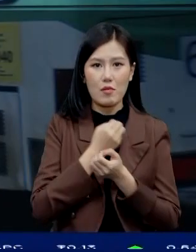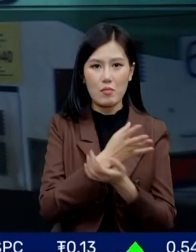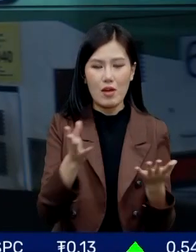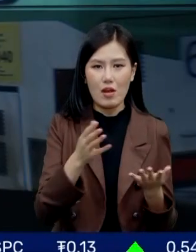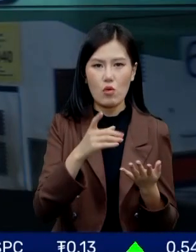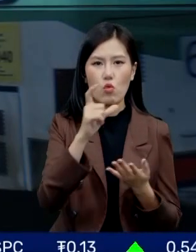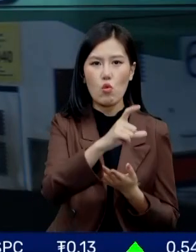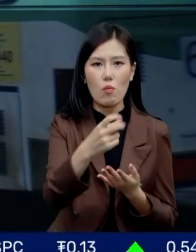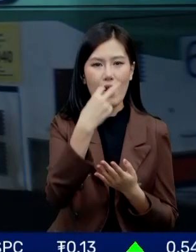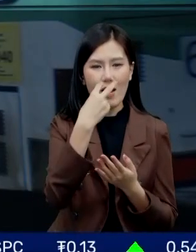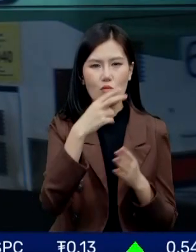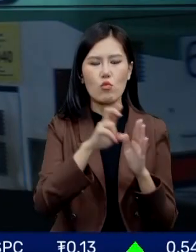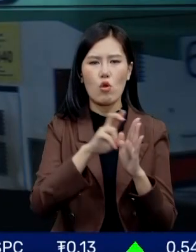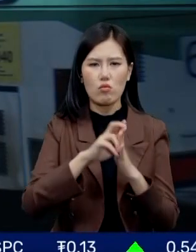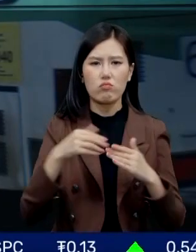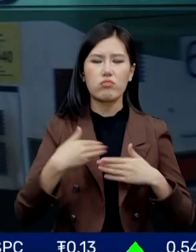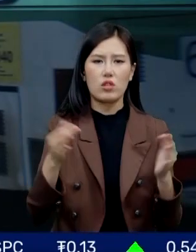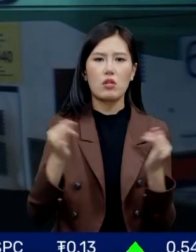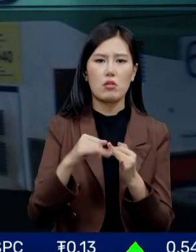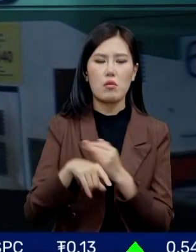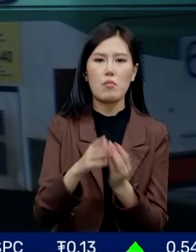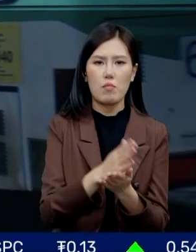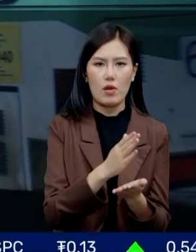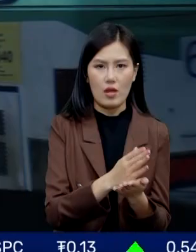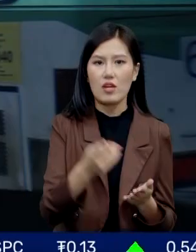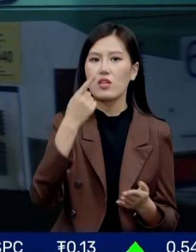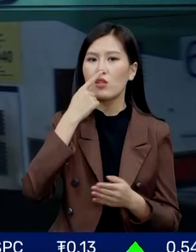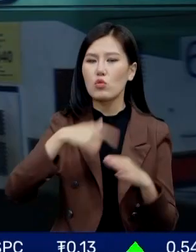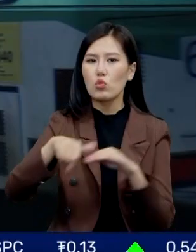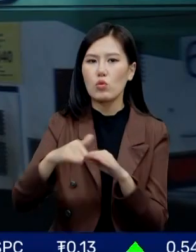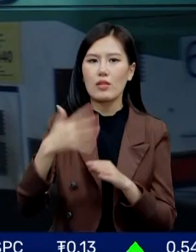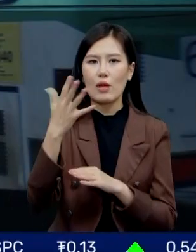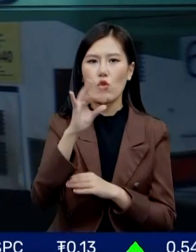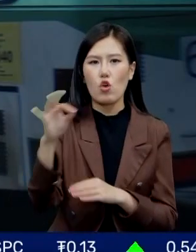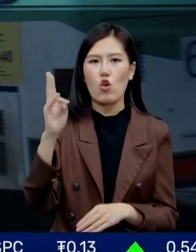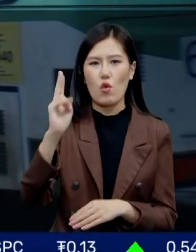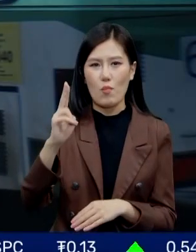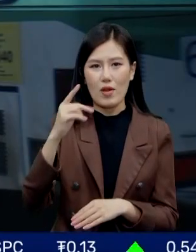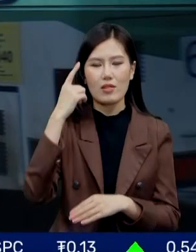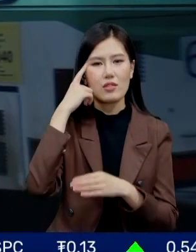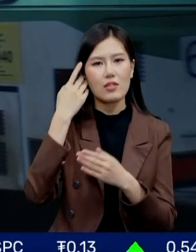танилцууллаа. Нийтийн тээврт автобус нийлүүлэх тендерт бүгд найрамдагтад ордуулсан 5 компани үнийн саналаа ирүүлжээ.